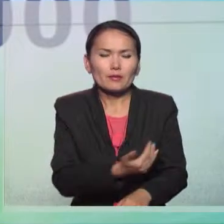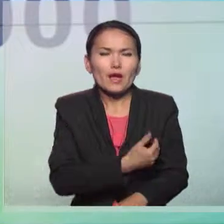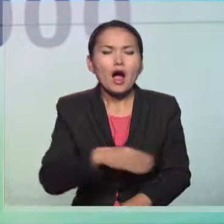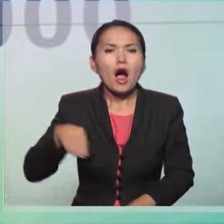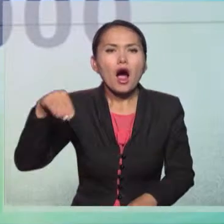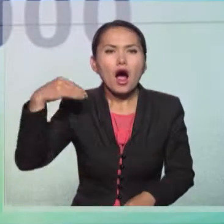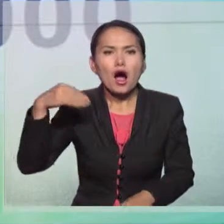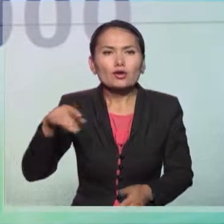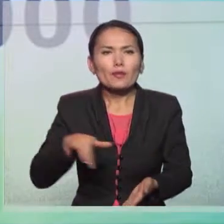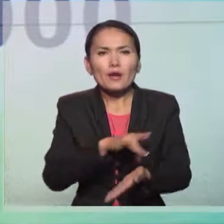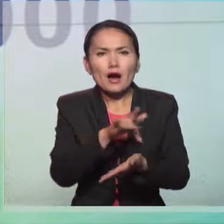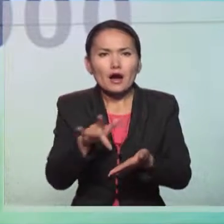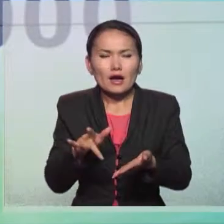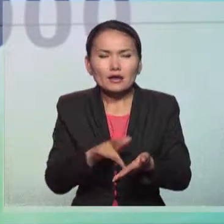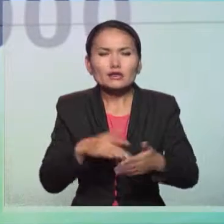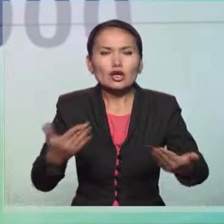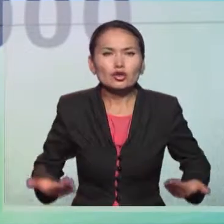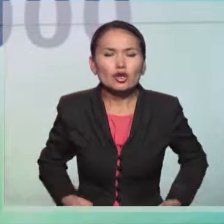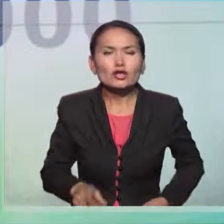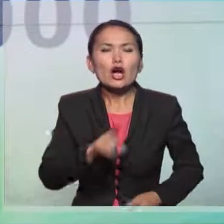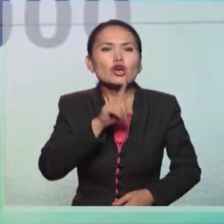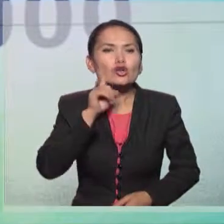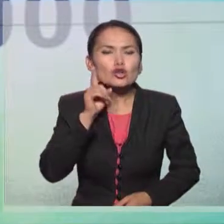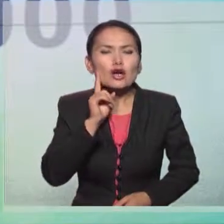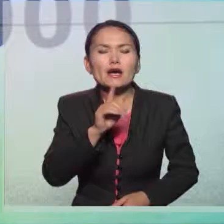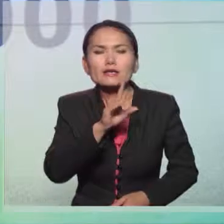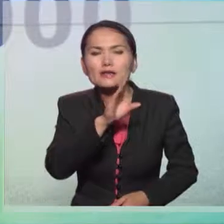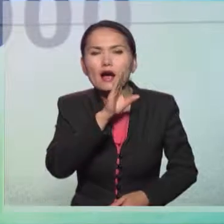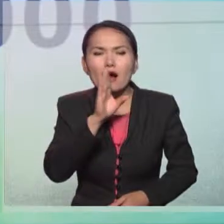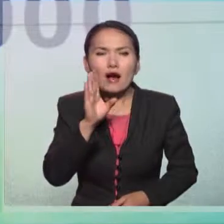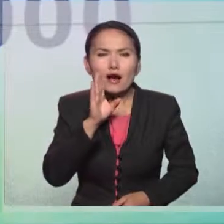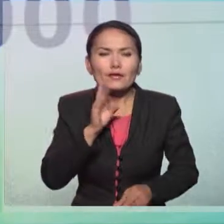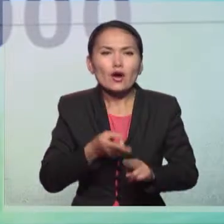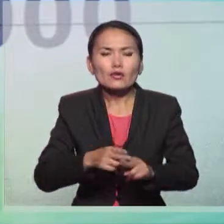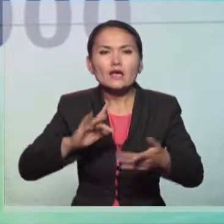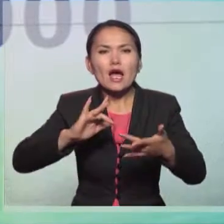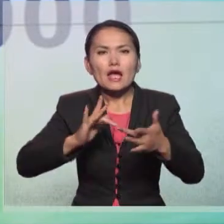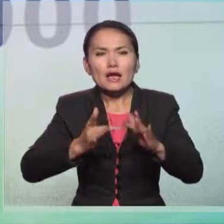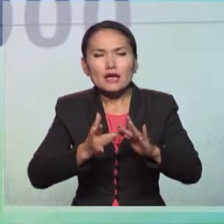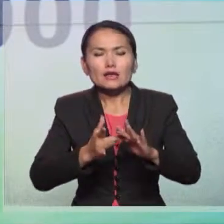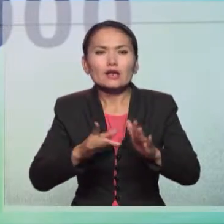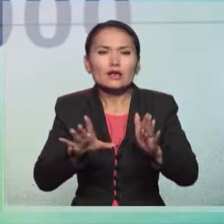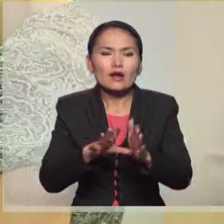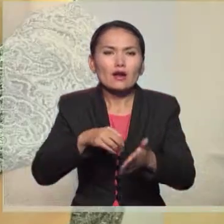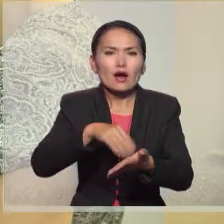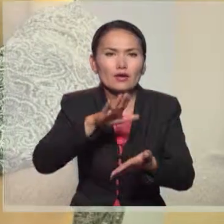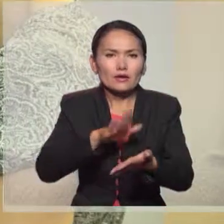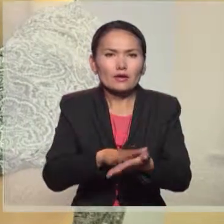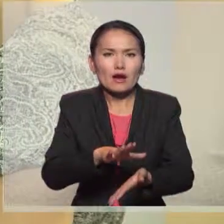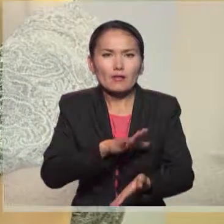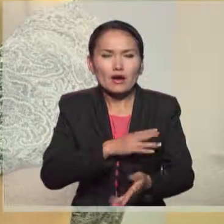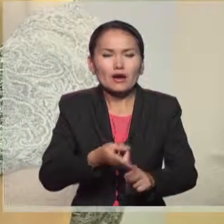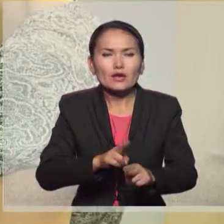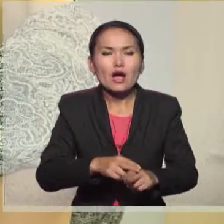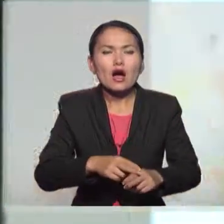Ақтөбелік жас ана Қазақстанның электронды үкіметі порталының 4 миллионыншы пайдаланушысы болып тіркелді. Тұрғындарға қызмет көрсету орталығына өз мекен